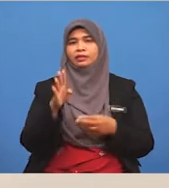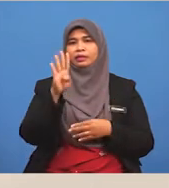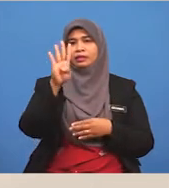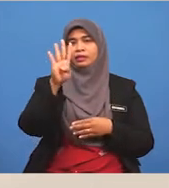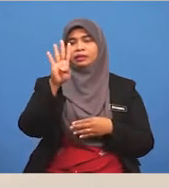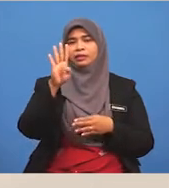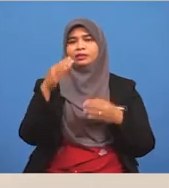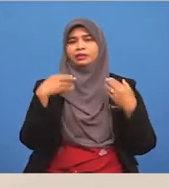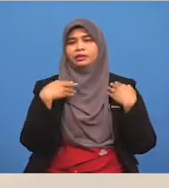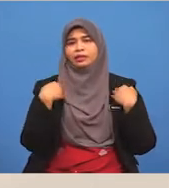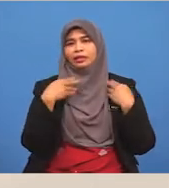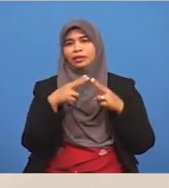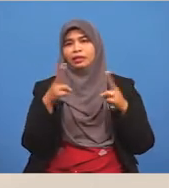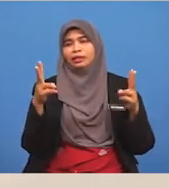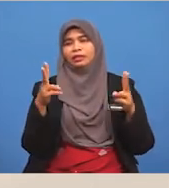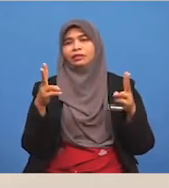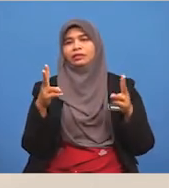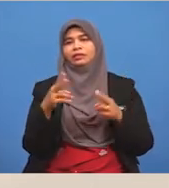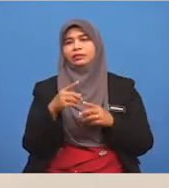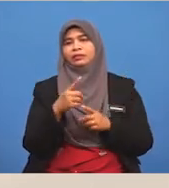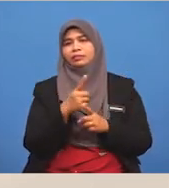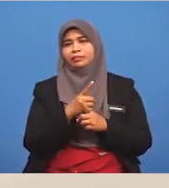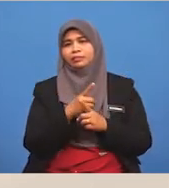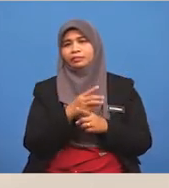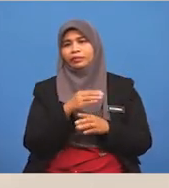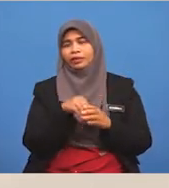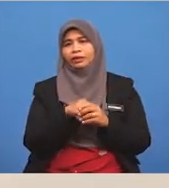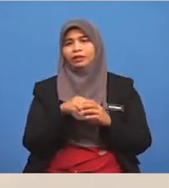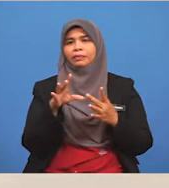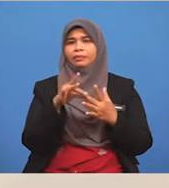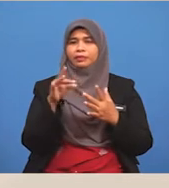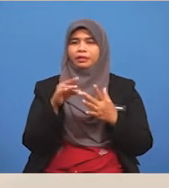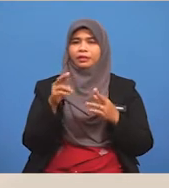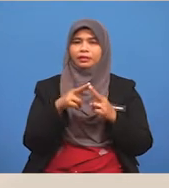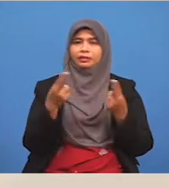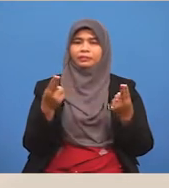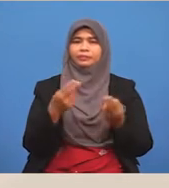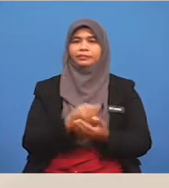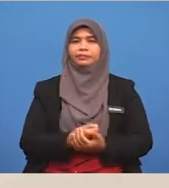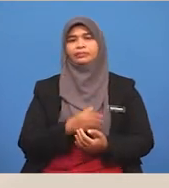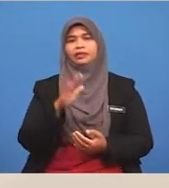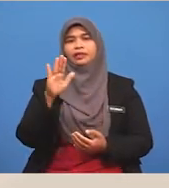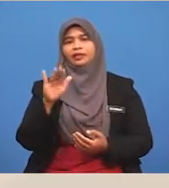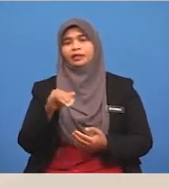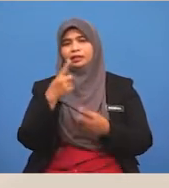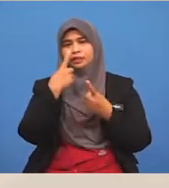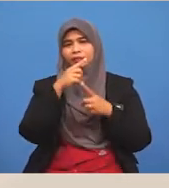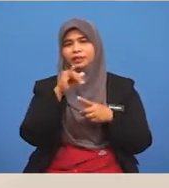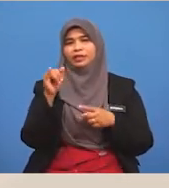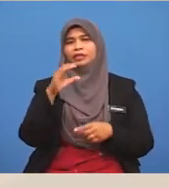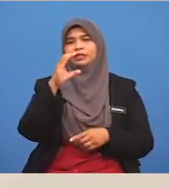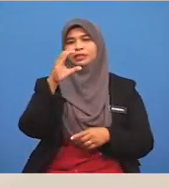keempat, sangat teliti dalam pemilihan hadis. Ya, jawapannya ialah C.